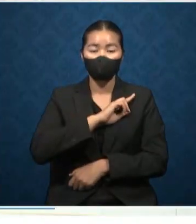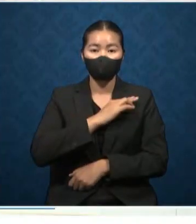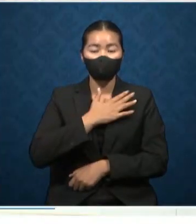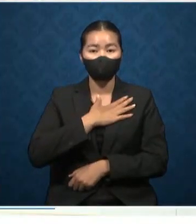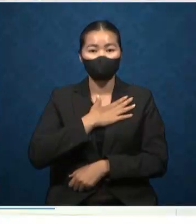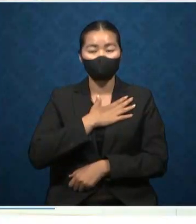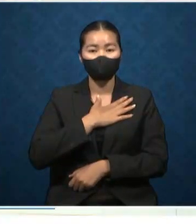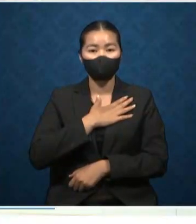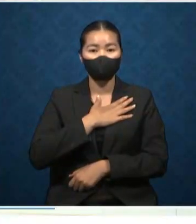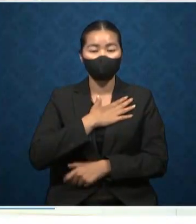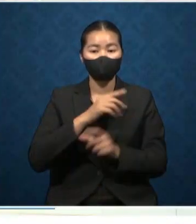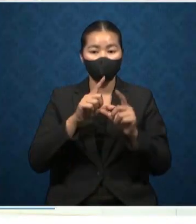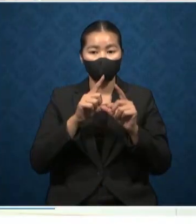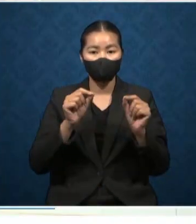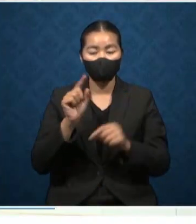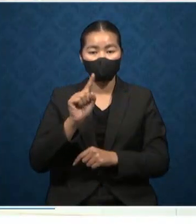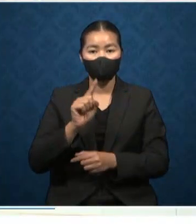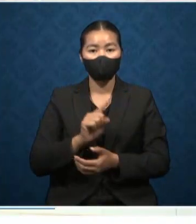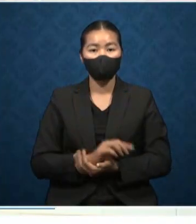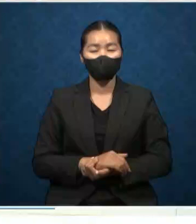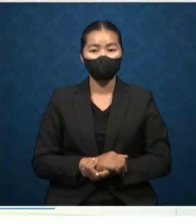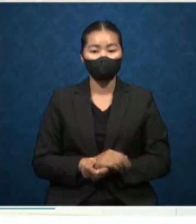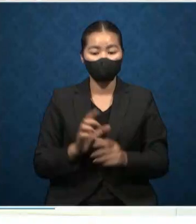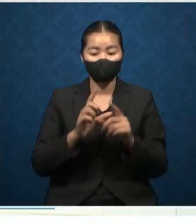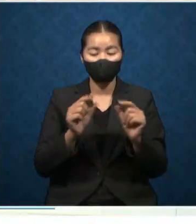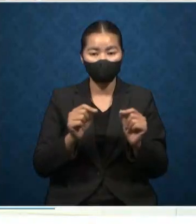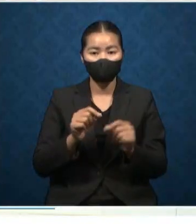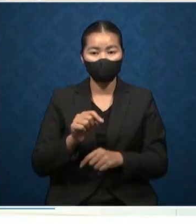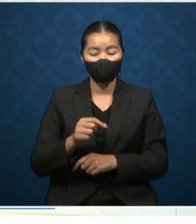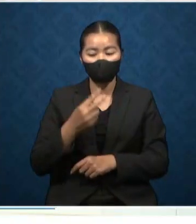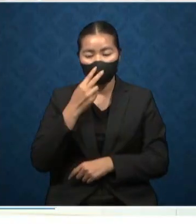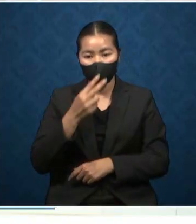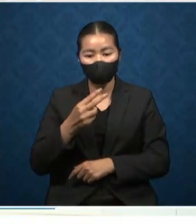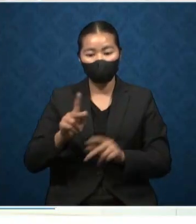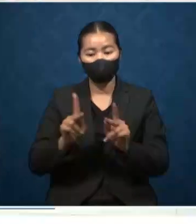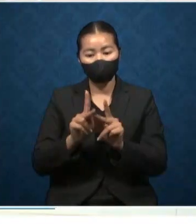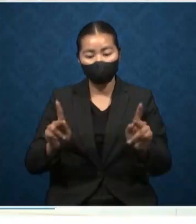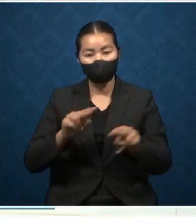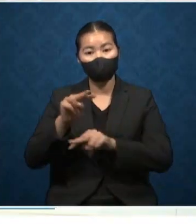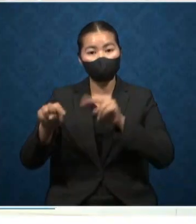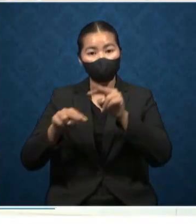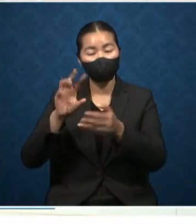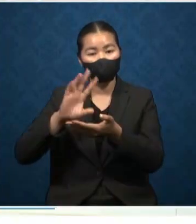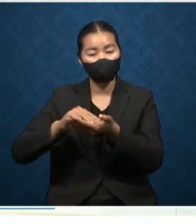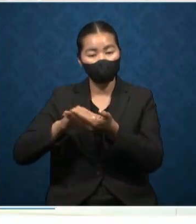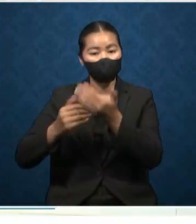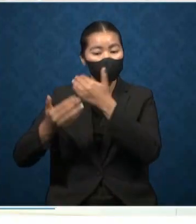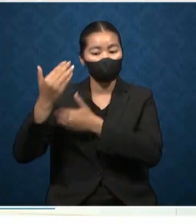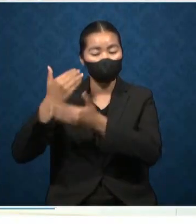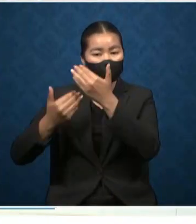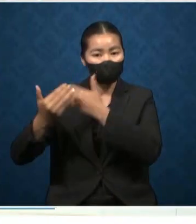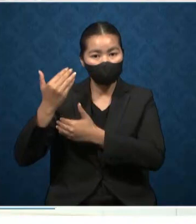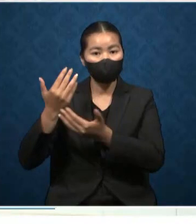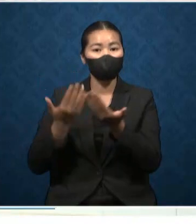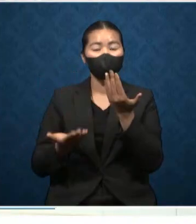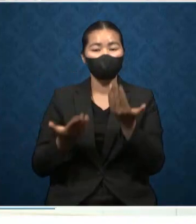องข้อสังเกตของคณะกรรมกที่การตรวจสอบประวตและควประพิศสิ่ไหนที่ค